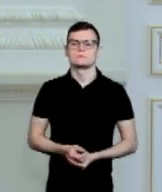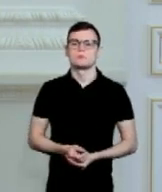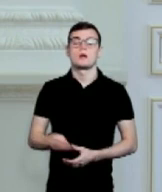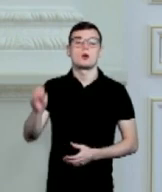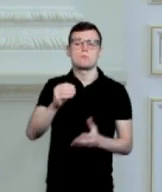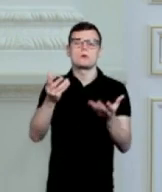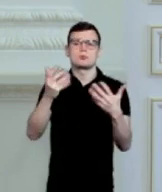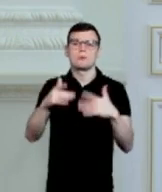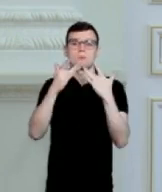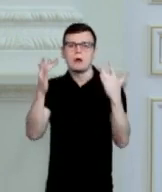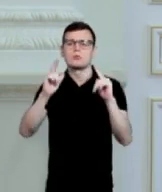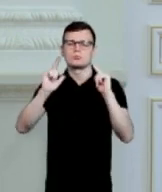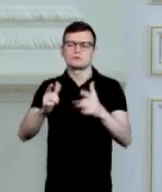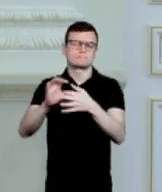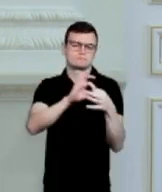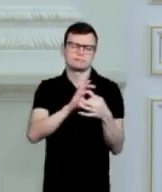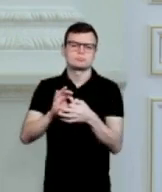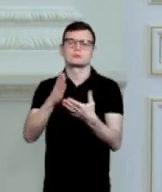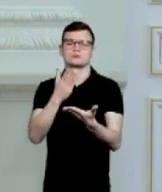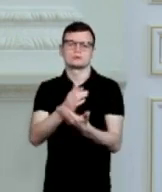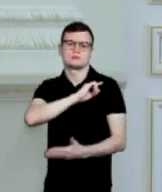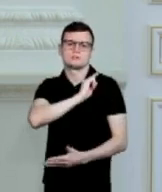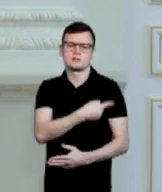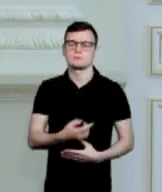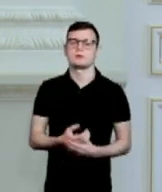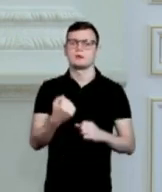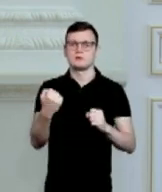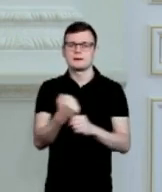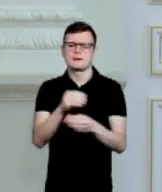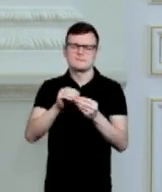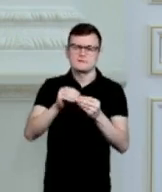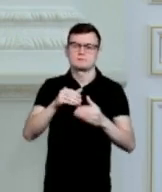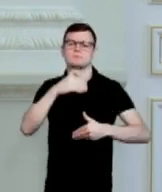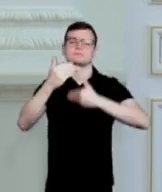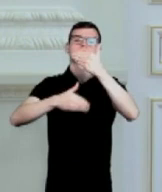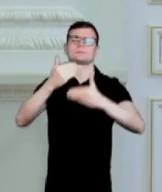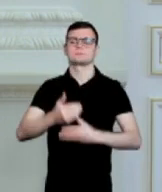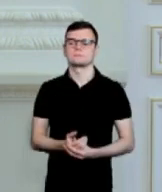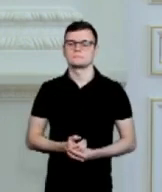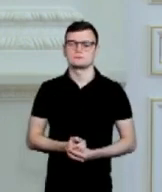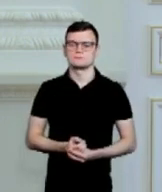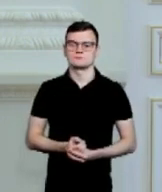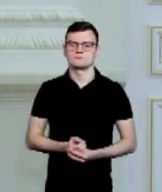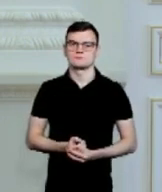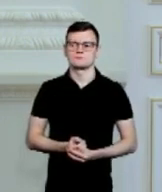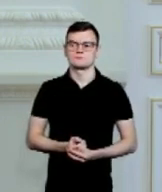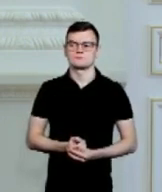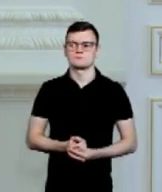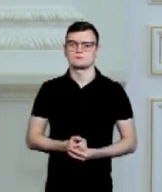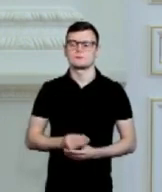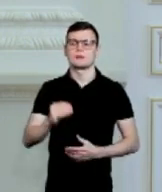įrodė, kad yra vieninga ir stipri. Turime likti šiame kelyje ir ryžtingai žengti į priekį.